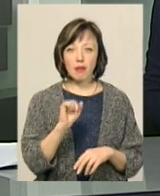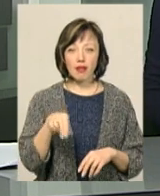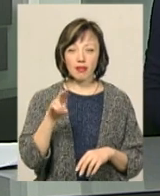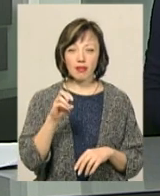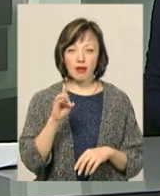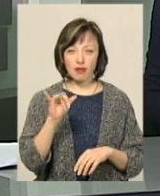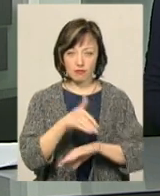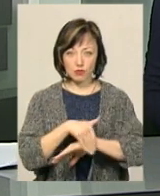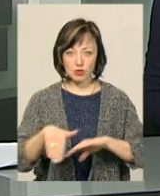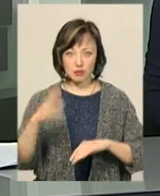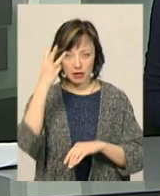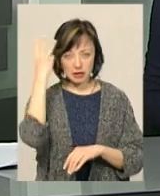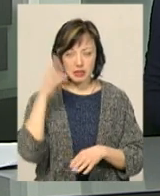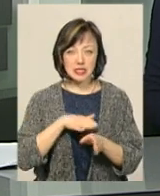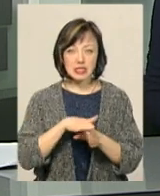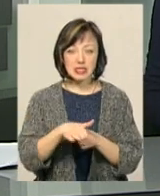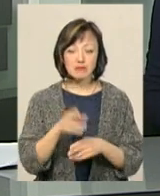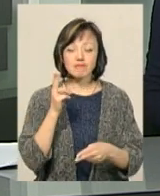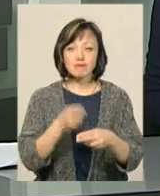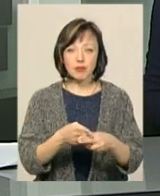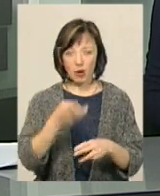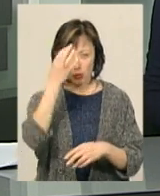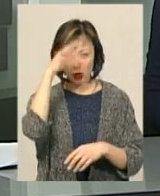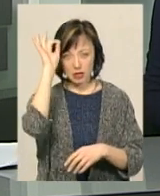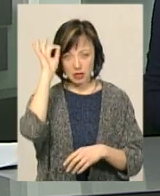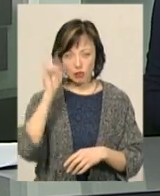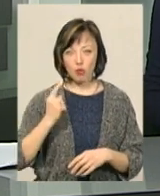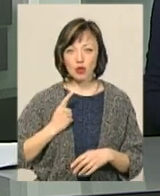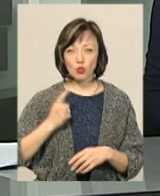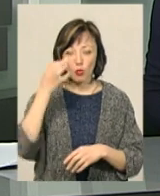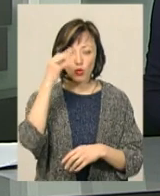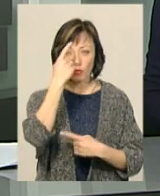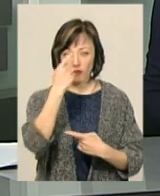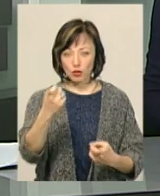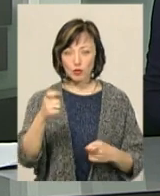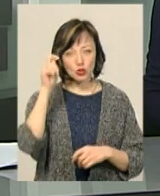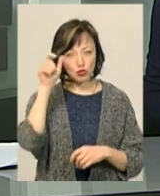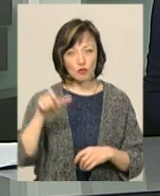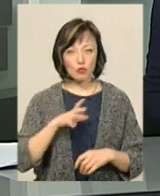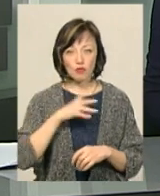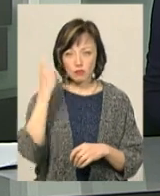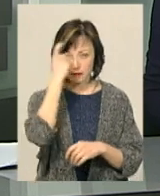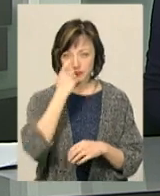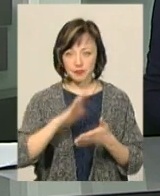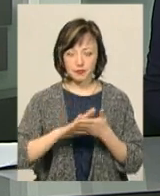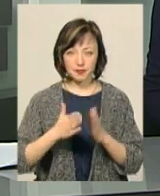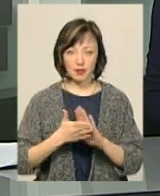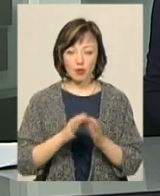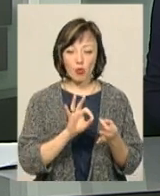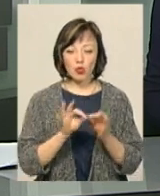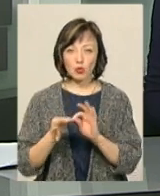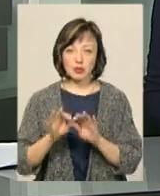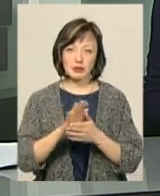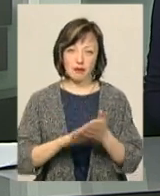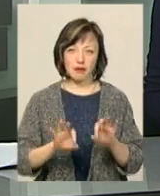Хмельницькому. Здійснити задумане йому завадили поліцейські. У патрульній поліції області повідомили, що чоловік був на підпитку. Подробиці у